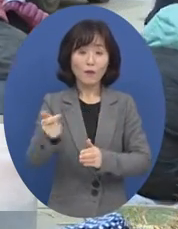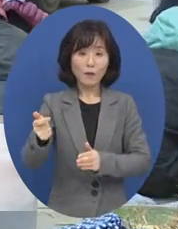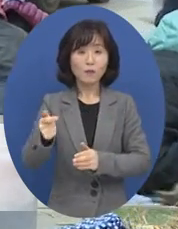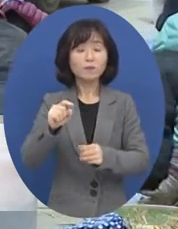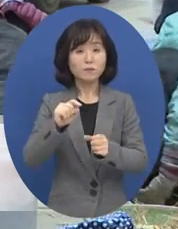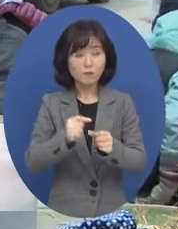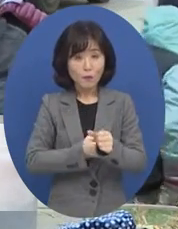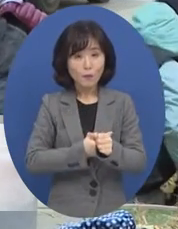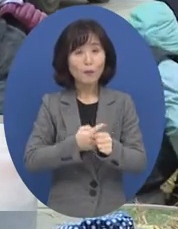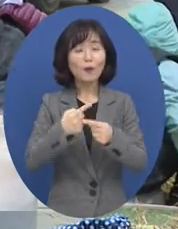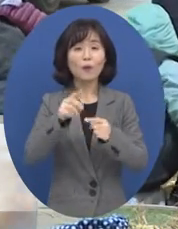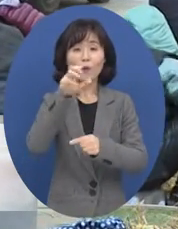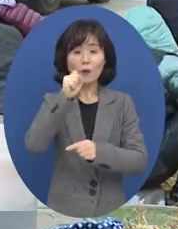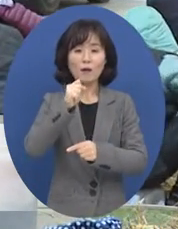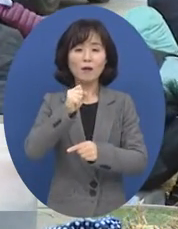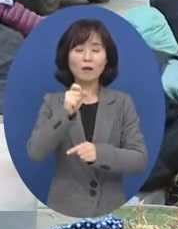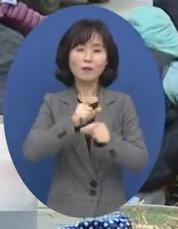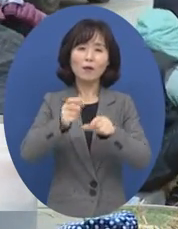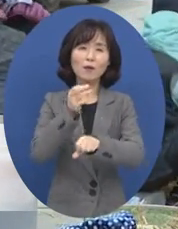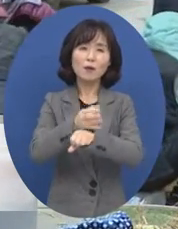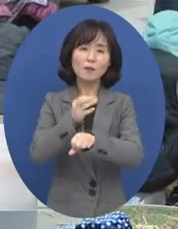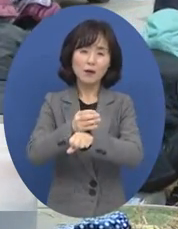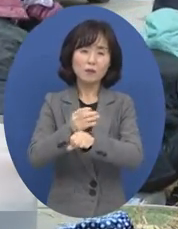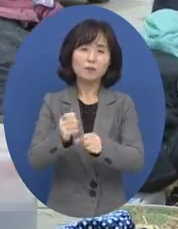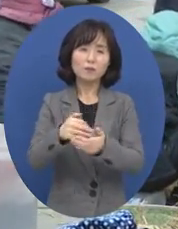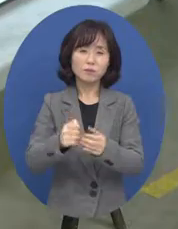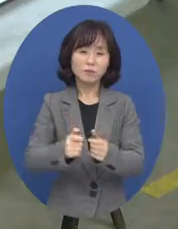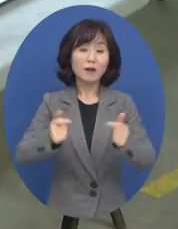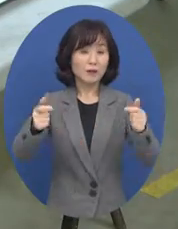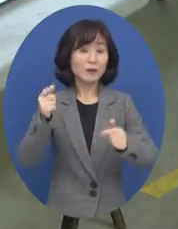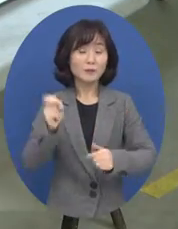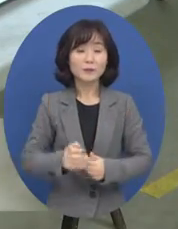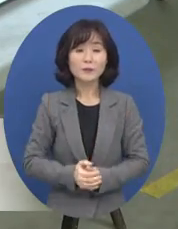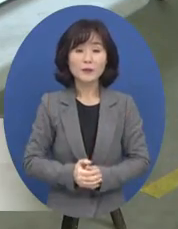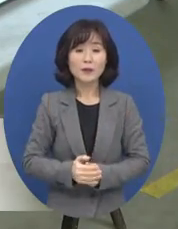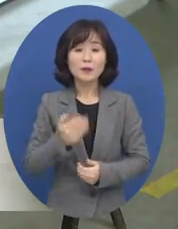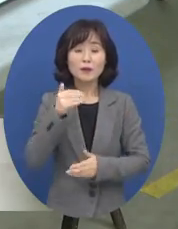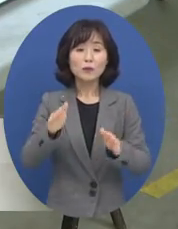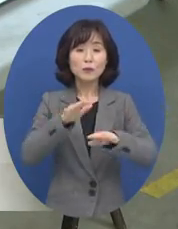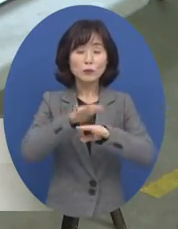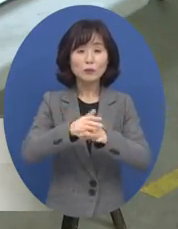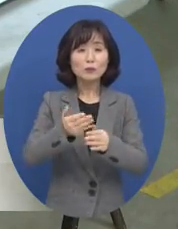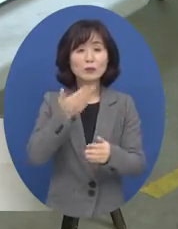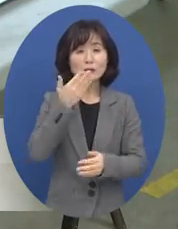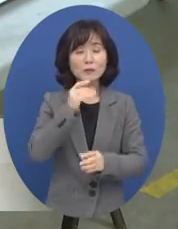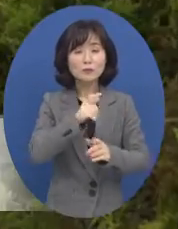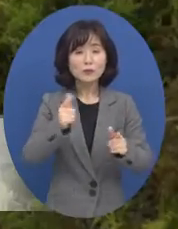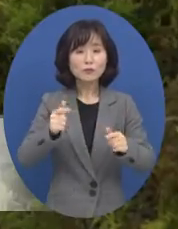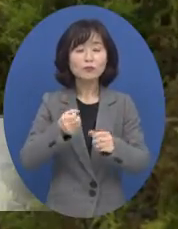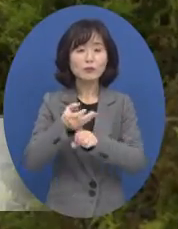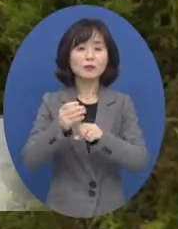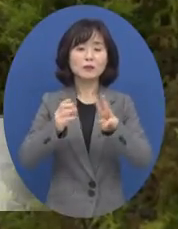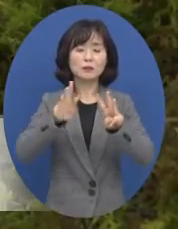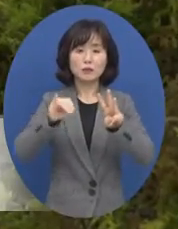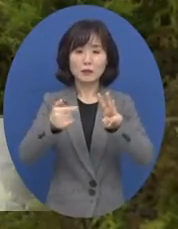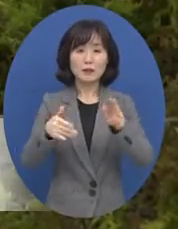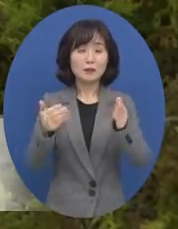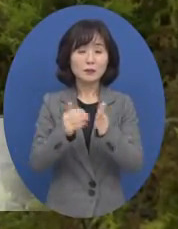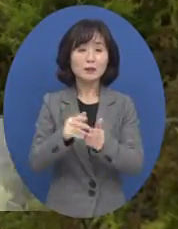더 좋아짐으로 인해서 더 많이 찾게 되는 것 같습니다. 경기도 농식품 수출액은 올 3분기까지